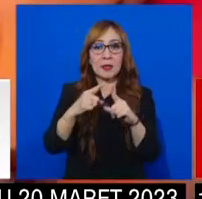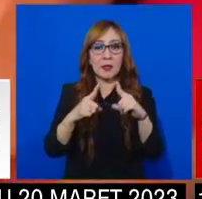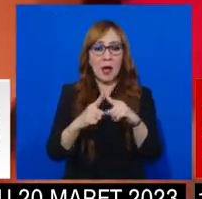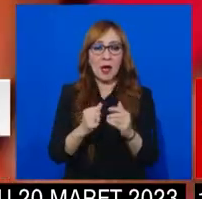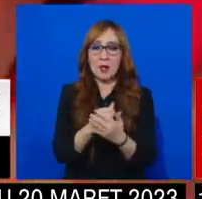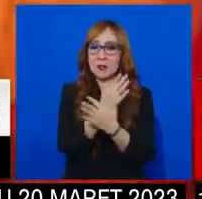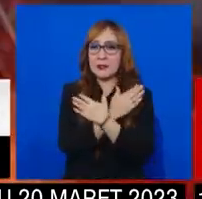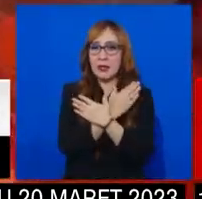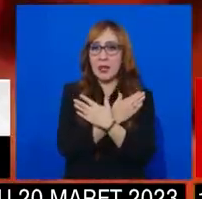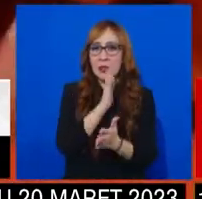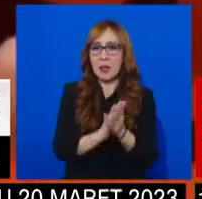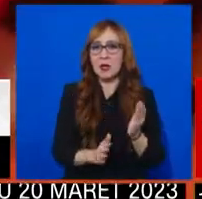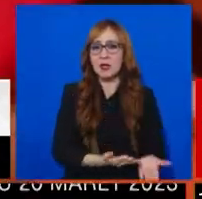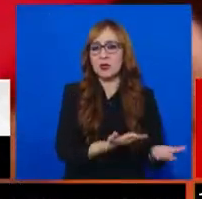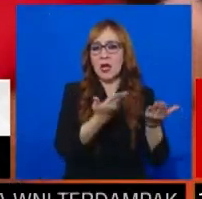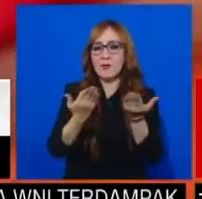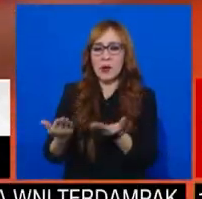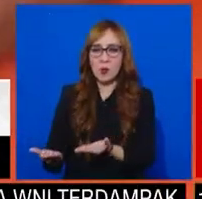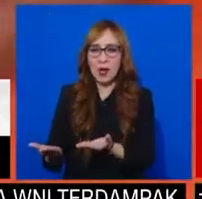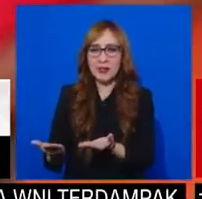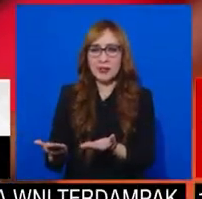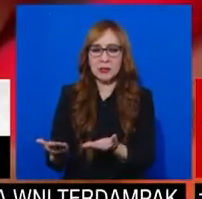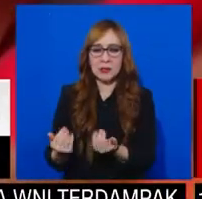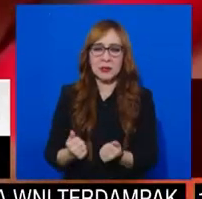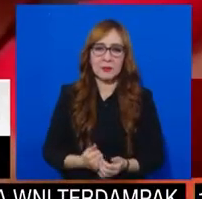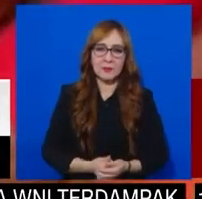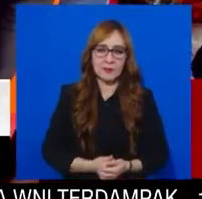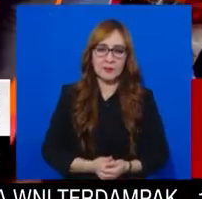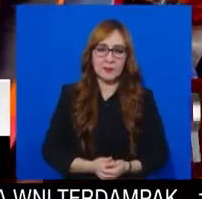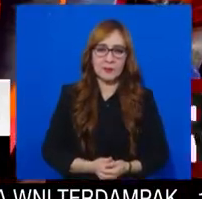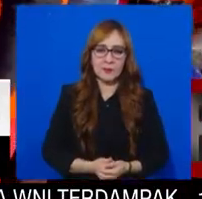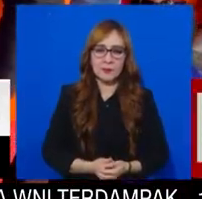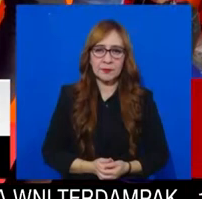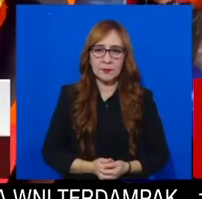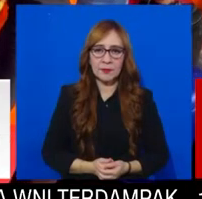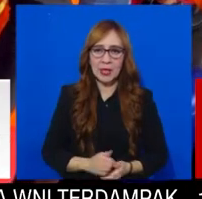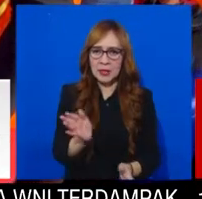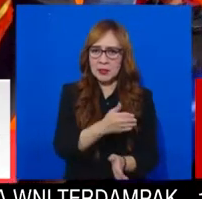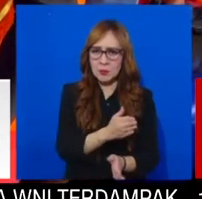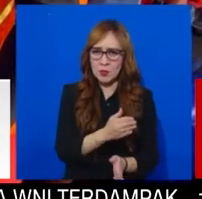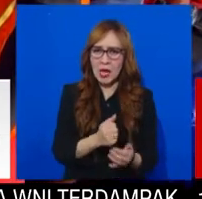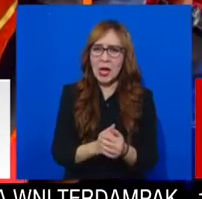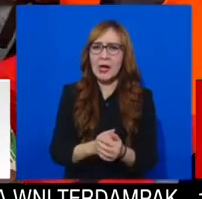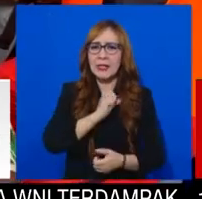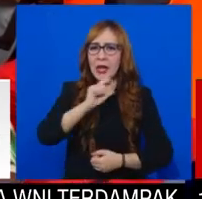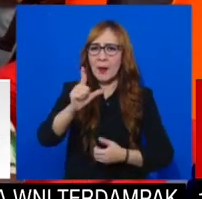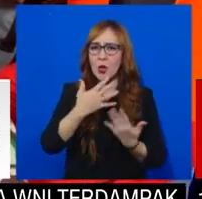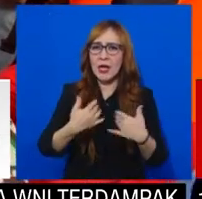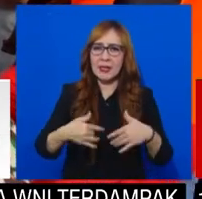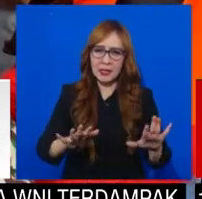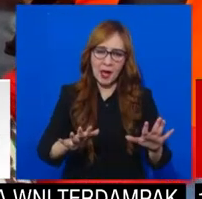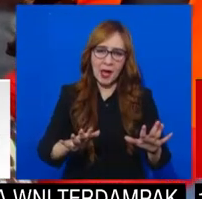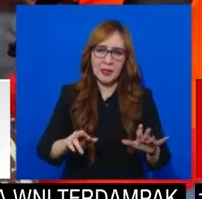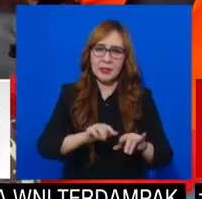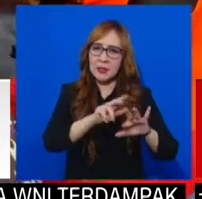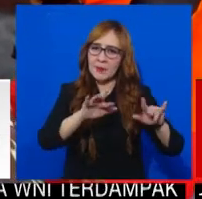Jasad korban dievakuasi oleh petugas menuju daratan pantai Desa Kumber. Sebelumnya, Lasale dilaporkan hilang ketika melaut di sekitar